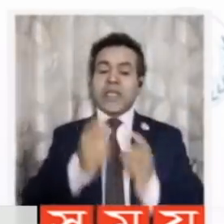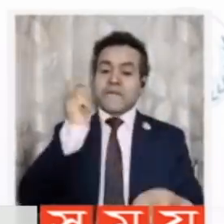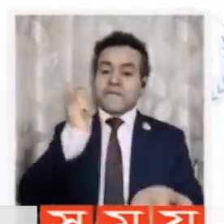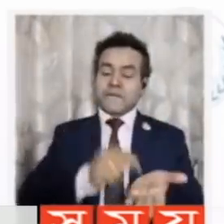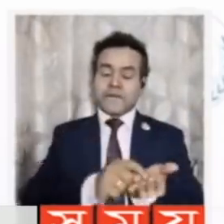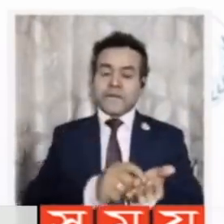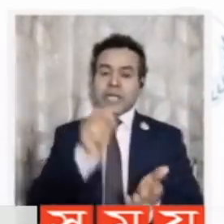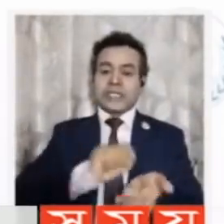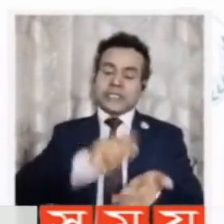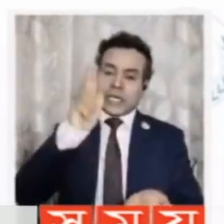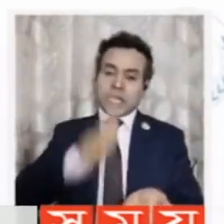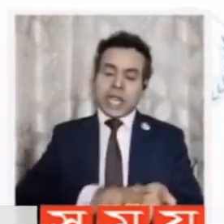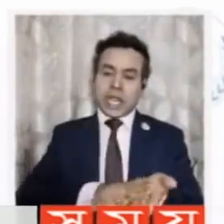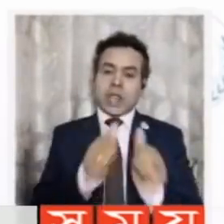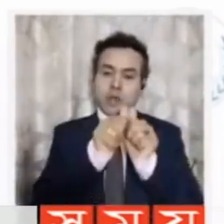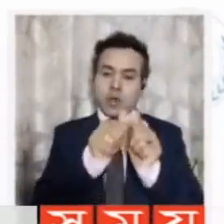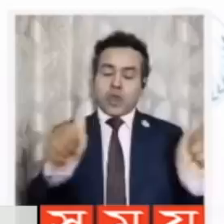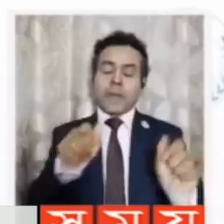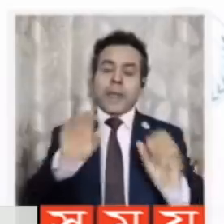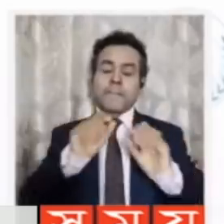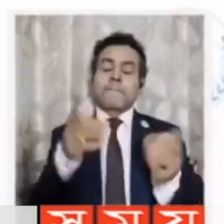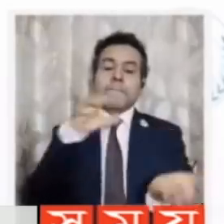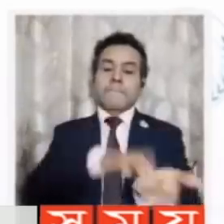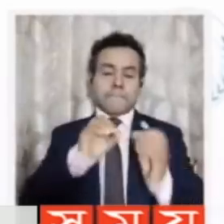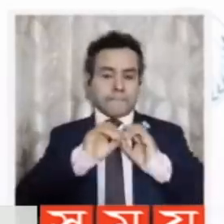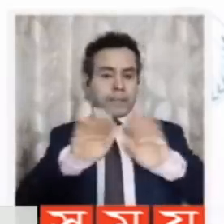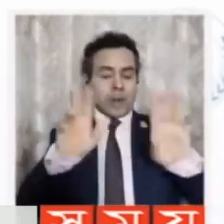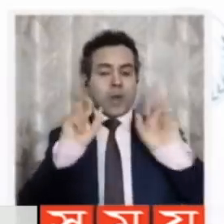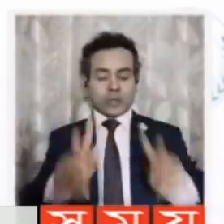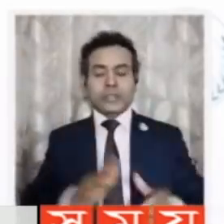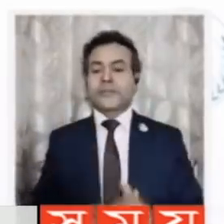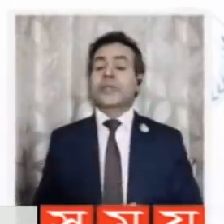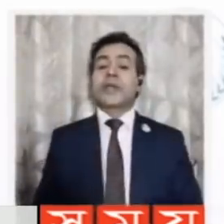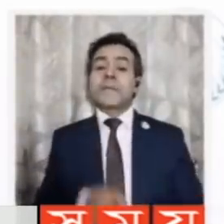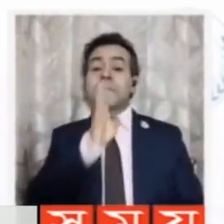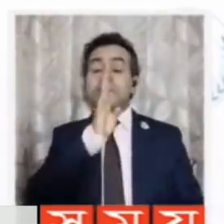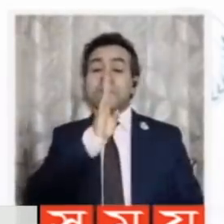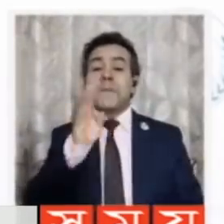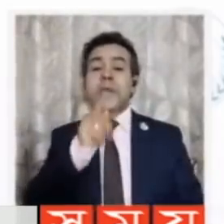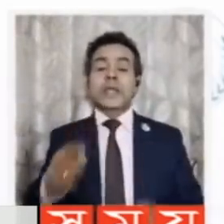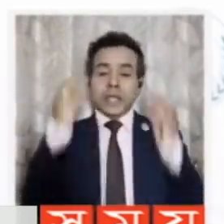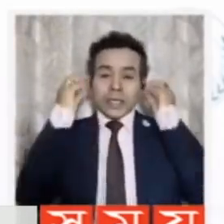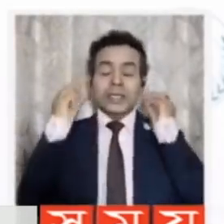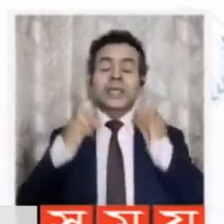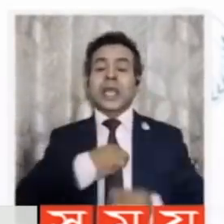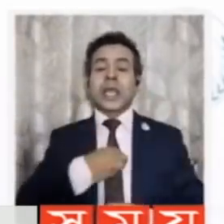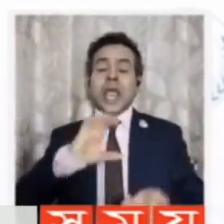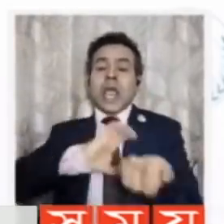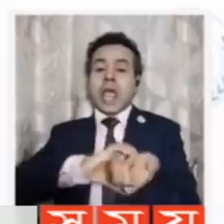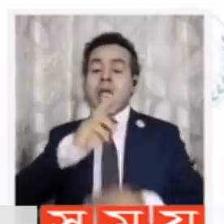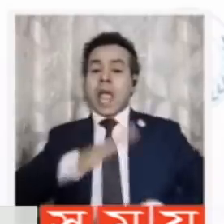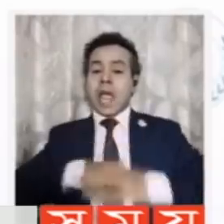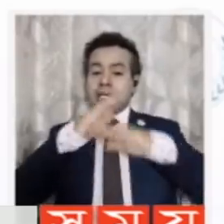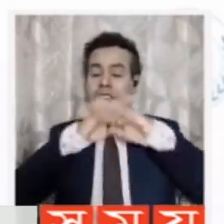হচ্ছে। তবে বেসরকারি প্রতিষ্ঠানের ক্ষেত্রে আমরা বলেছি যে তারা বা স্বাস্থ্য